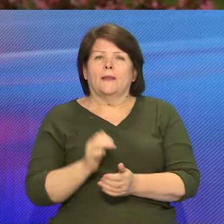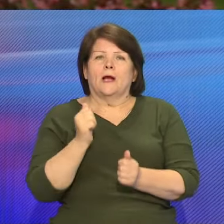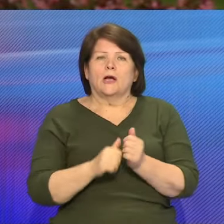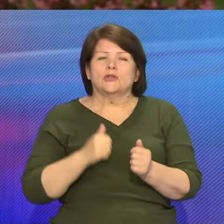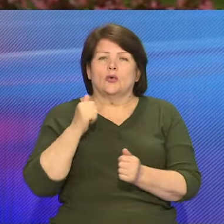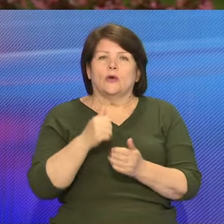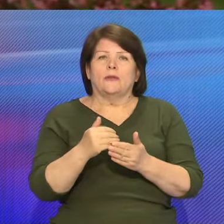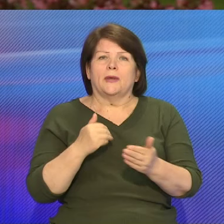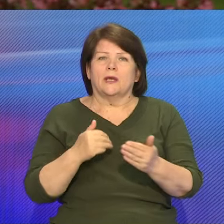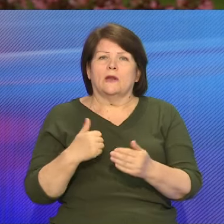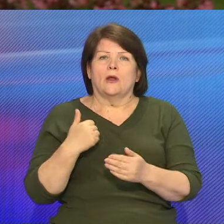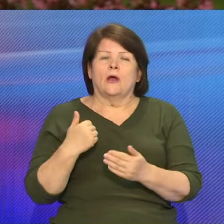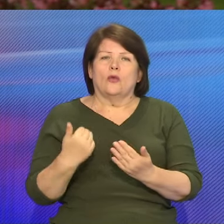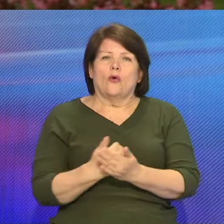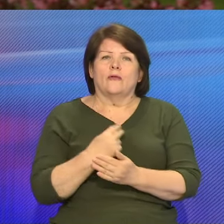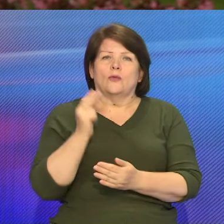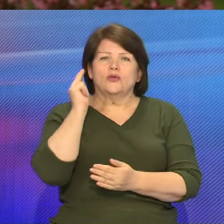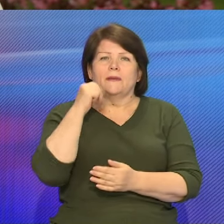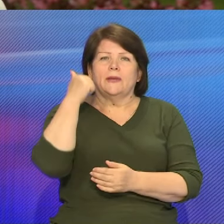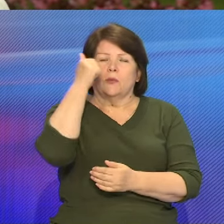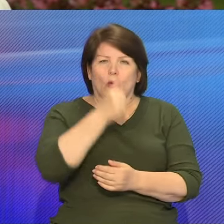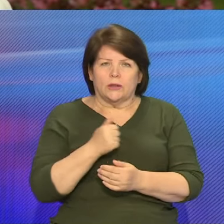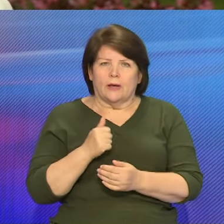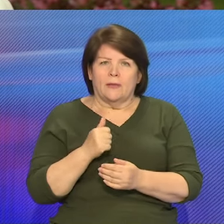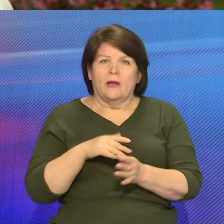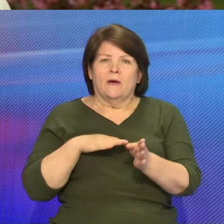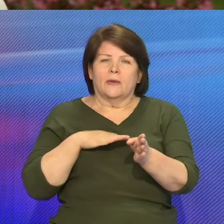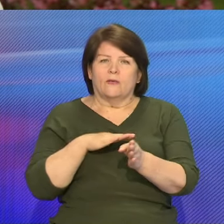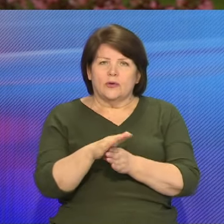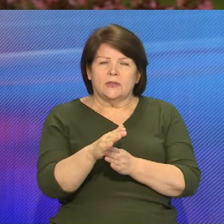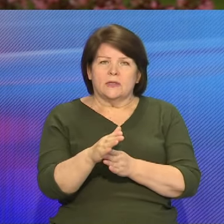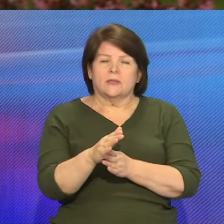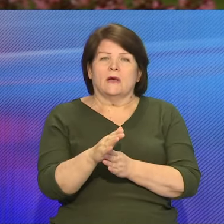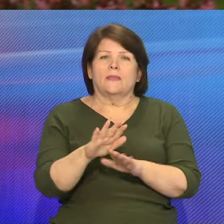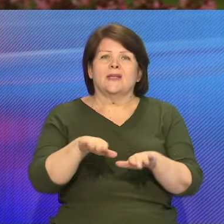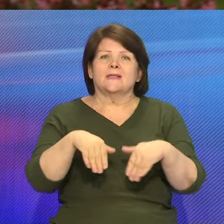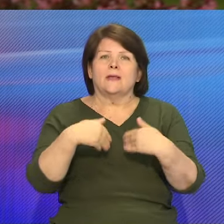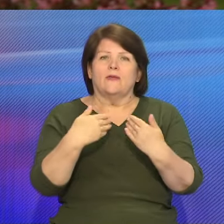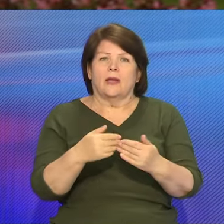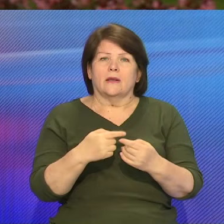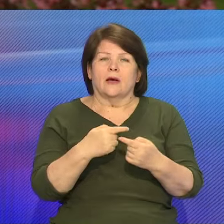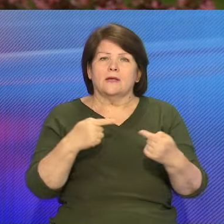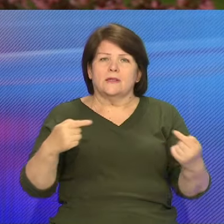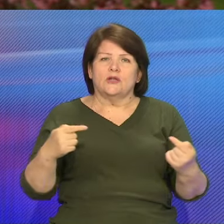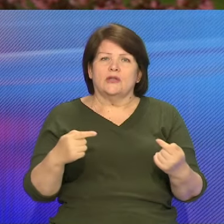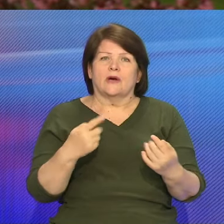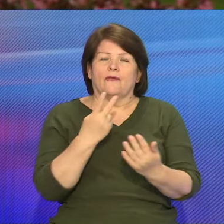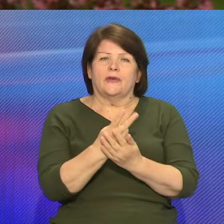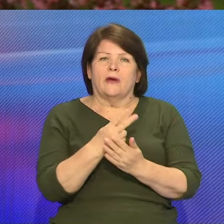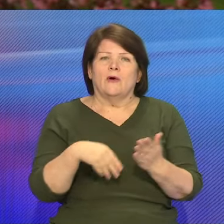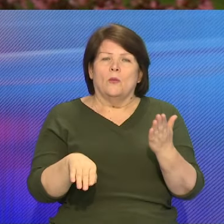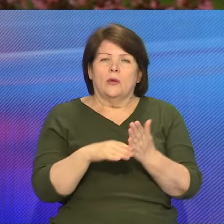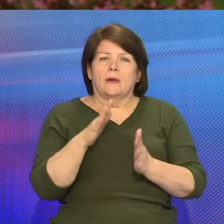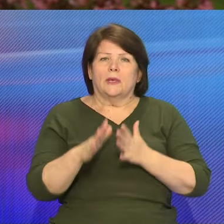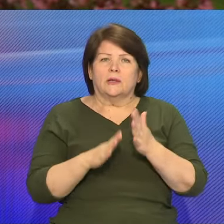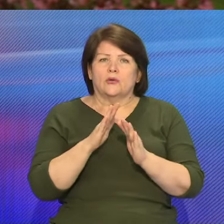Ежегодно в преддверии нового учебного года проводится кампания по предоставлению семьям различных видов помощи на подготовку детей